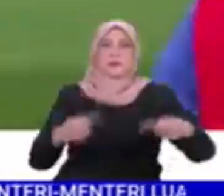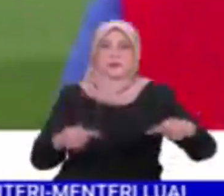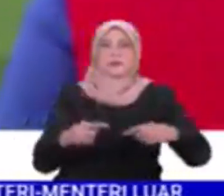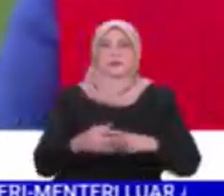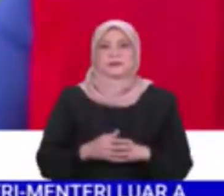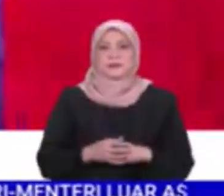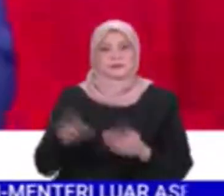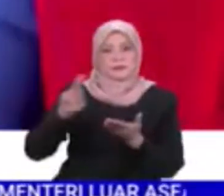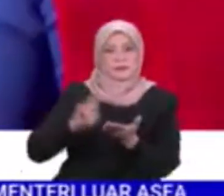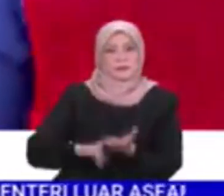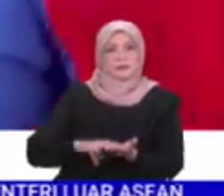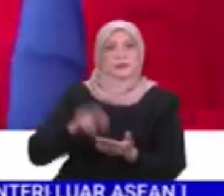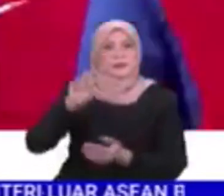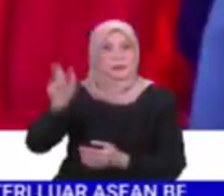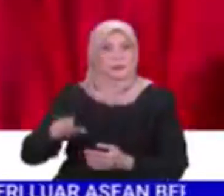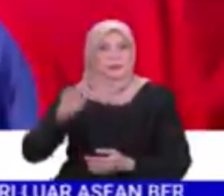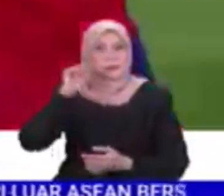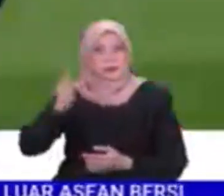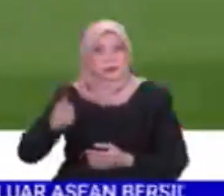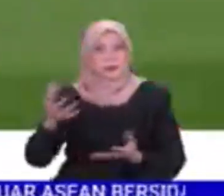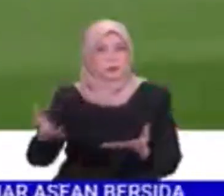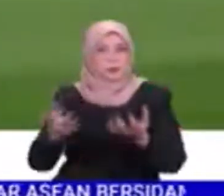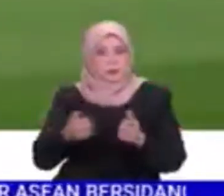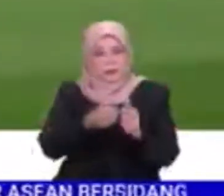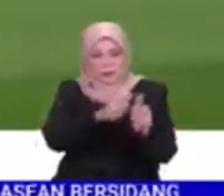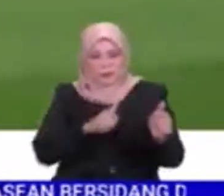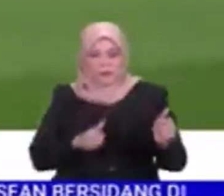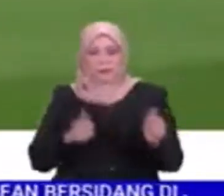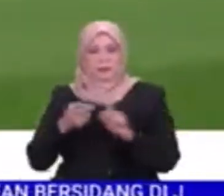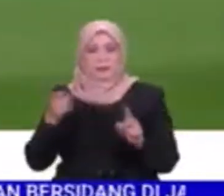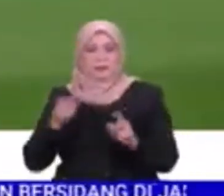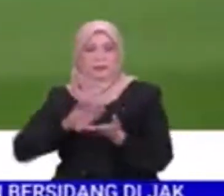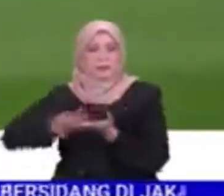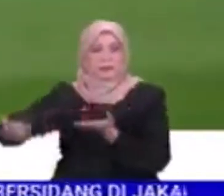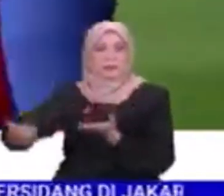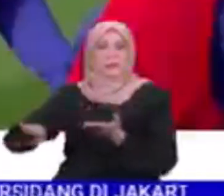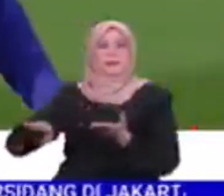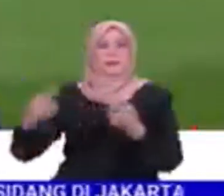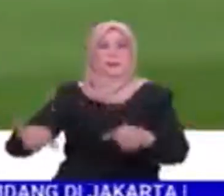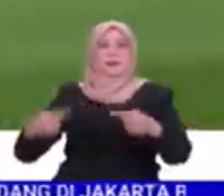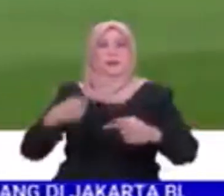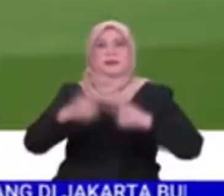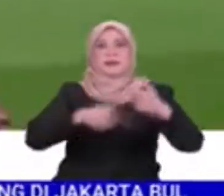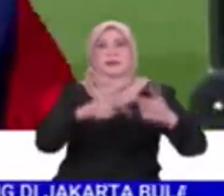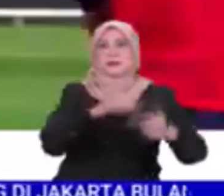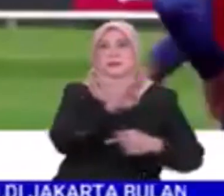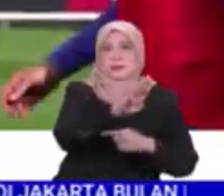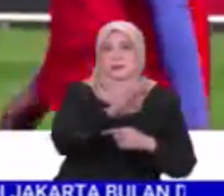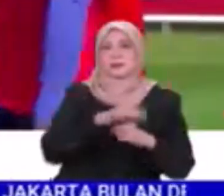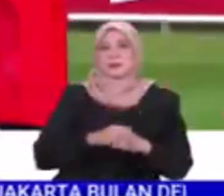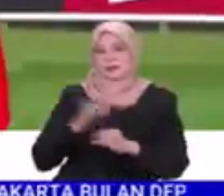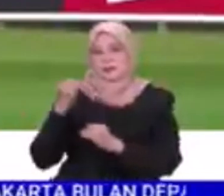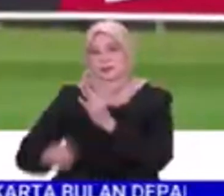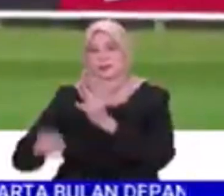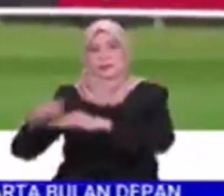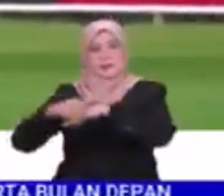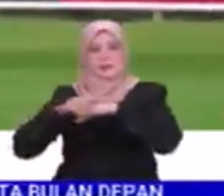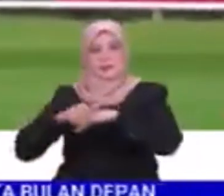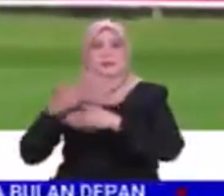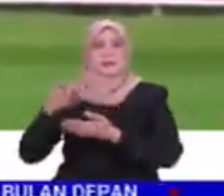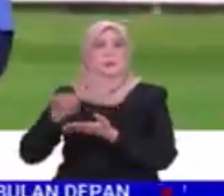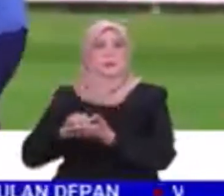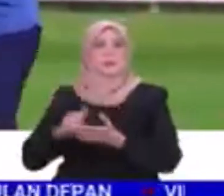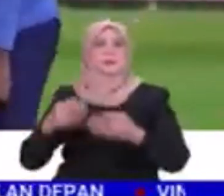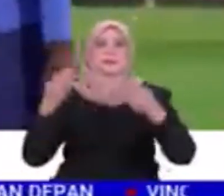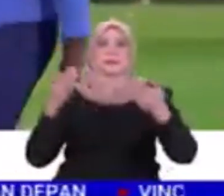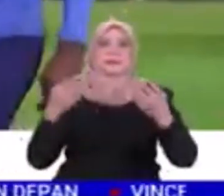kemenangan ke atas Italia daripada disingkirkan kesayangan Liga B aksi terakhir englands lepas ini